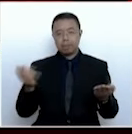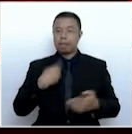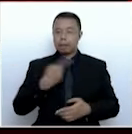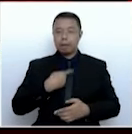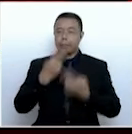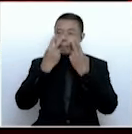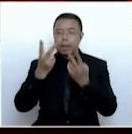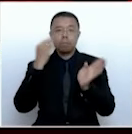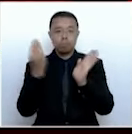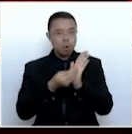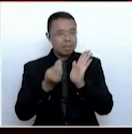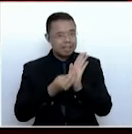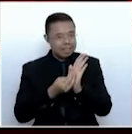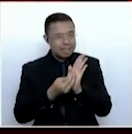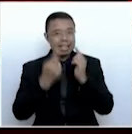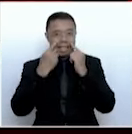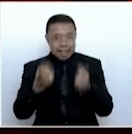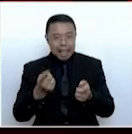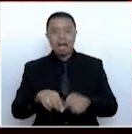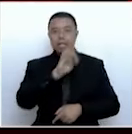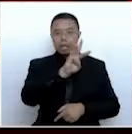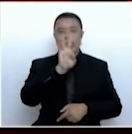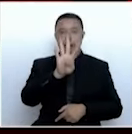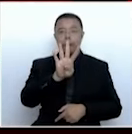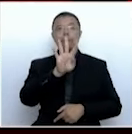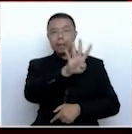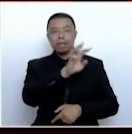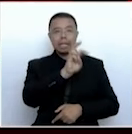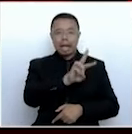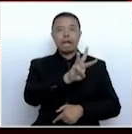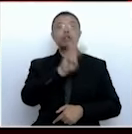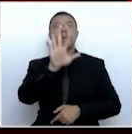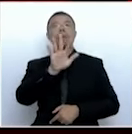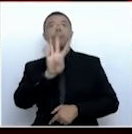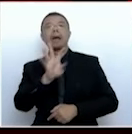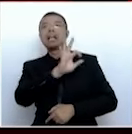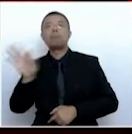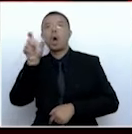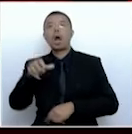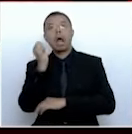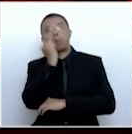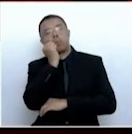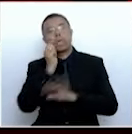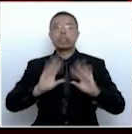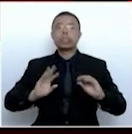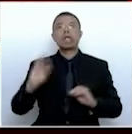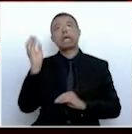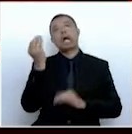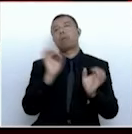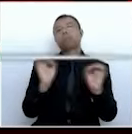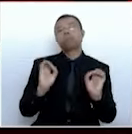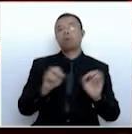Kami temui fakta bahwa 354 ribu orang masih menganggur di Jakarta. Bahkan di